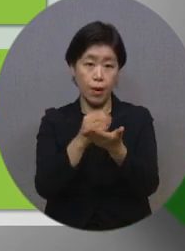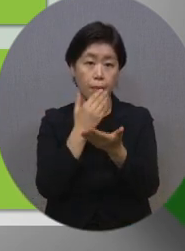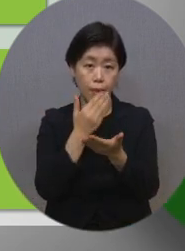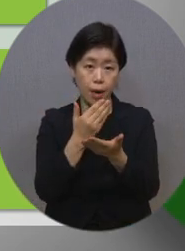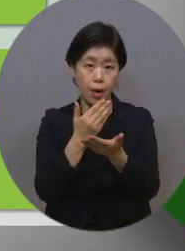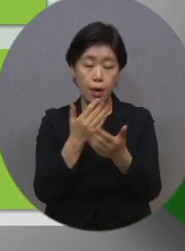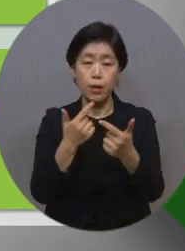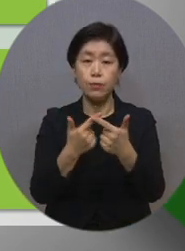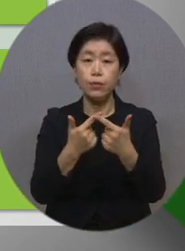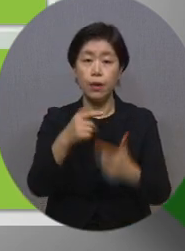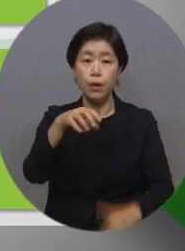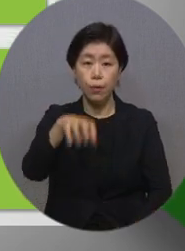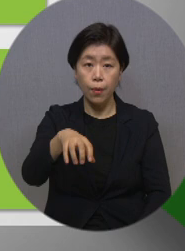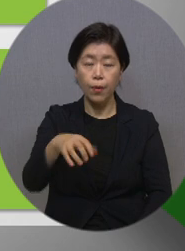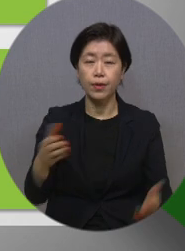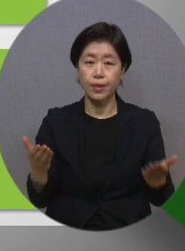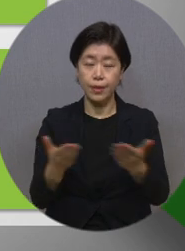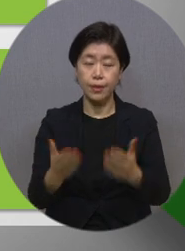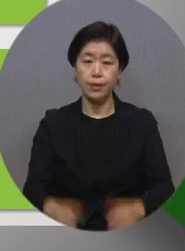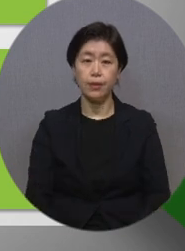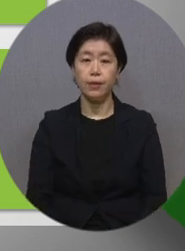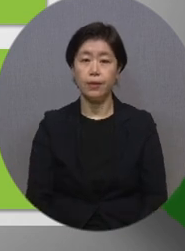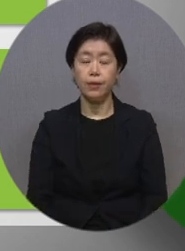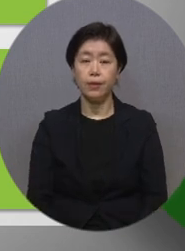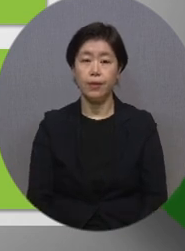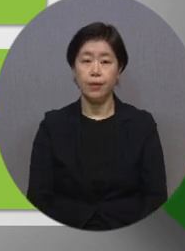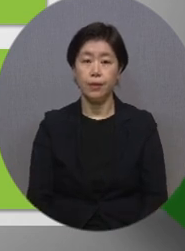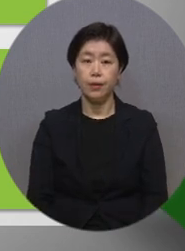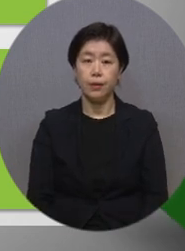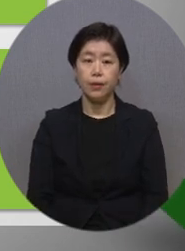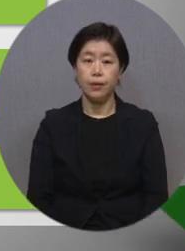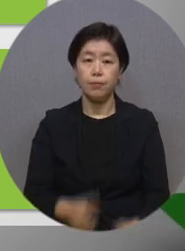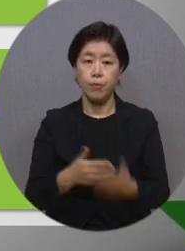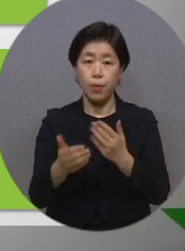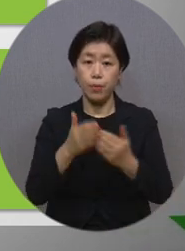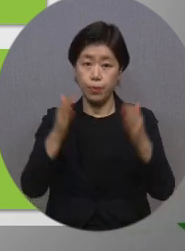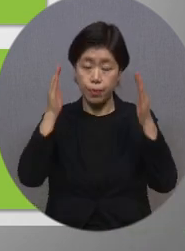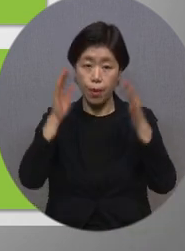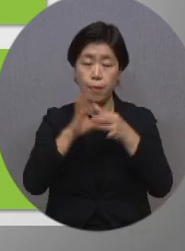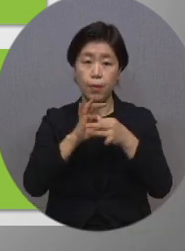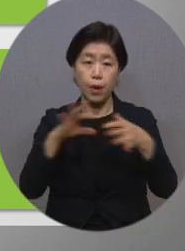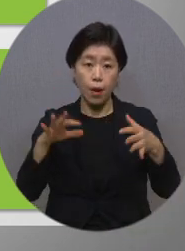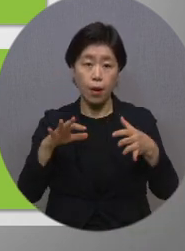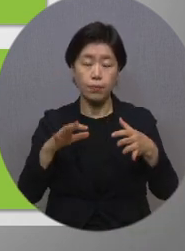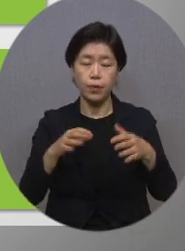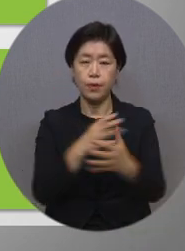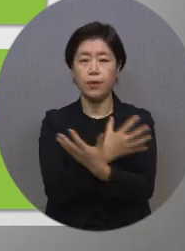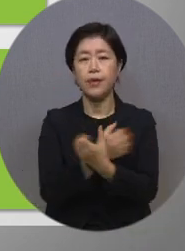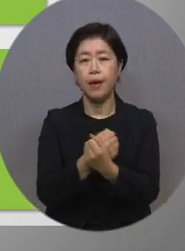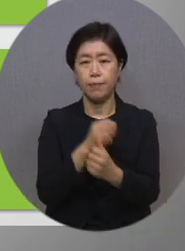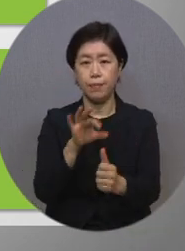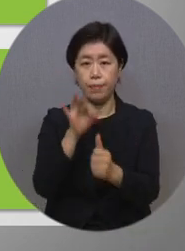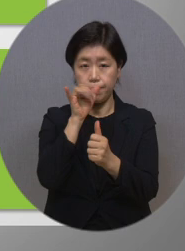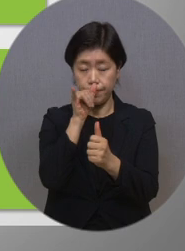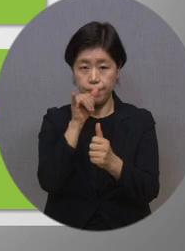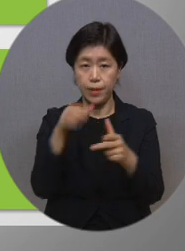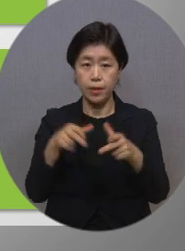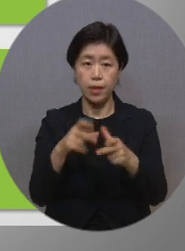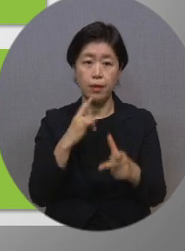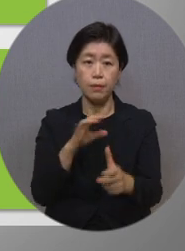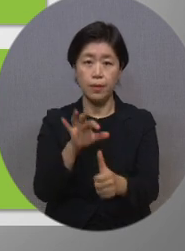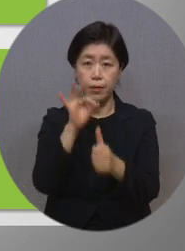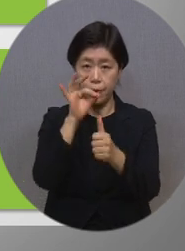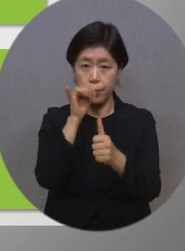근무지는 부산시 북구입니다. 경력과 학력은 무관하며 계약직을 모집합니다.